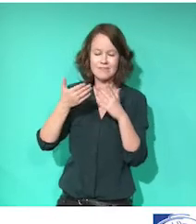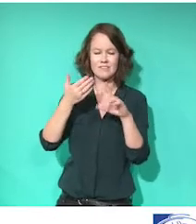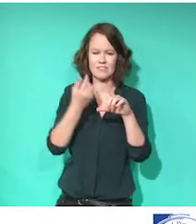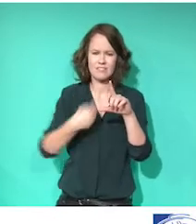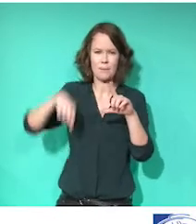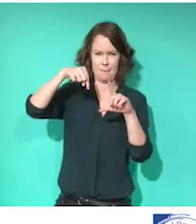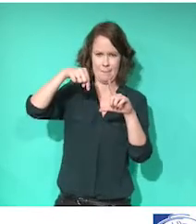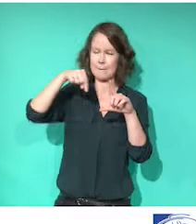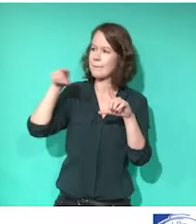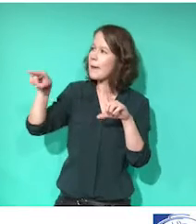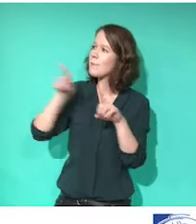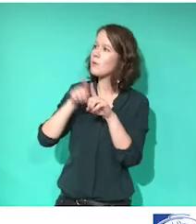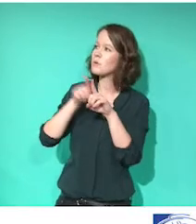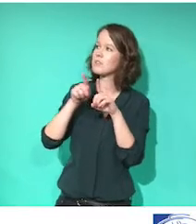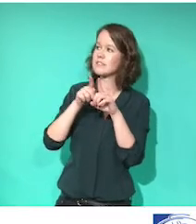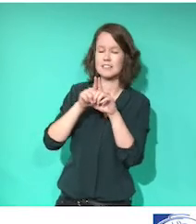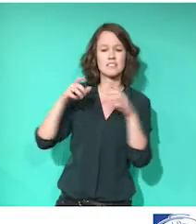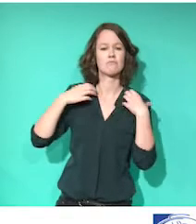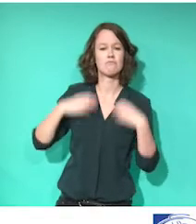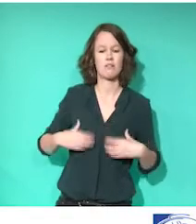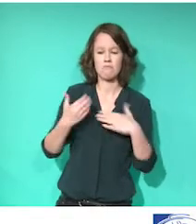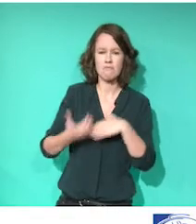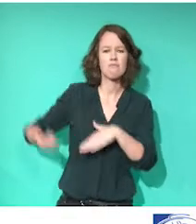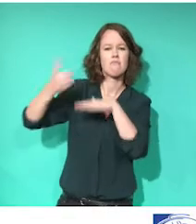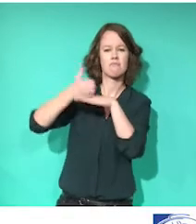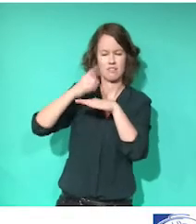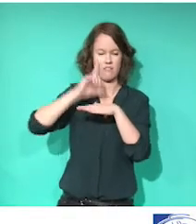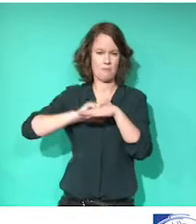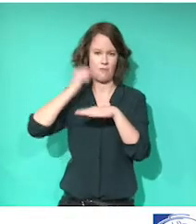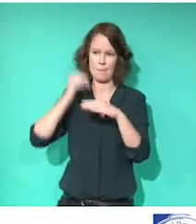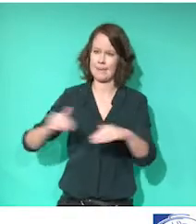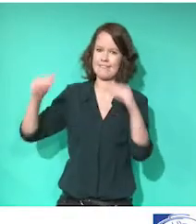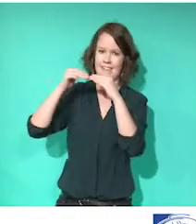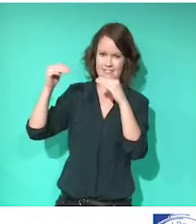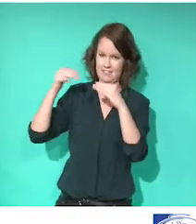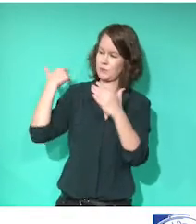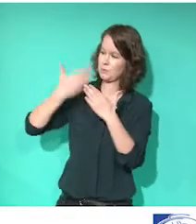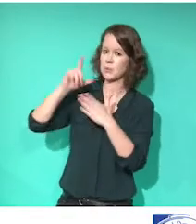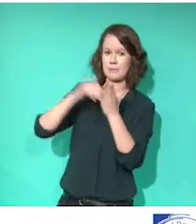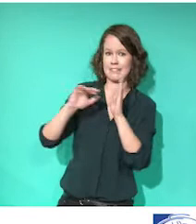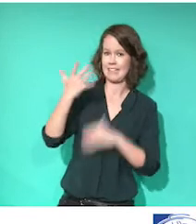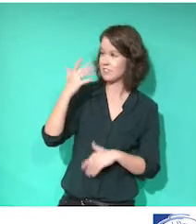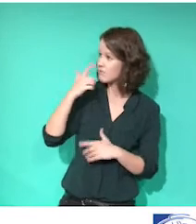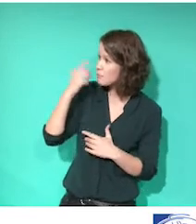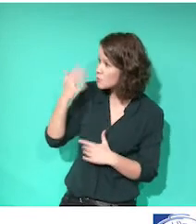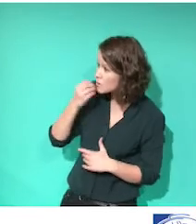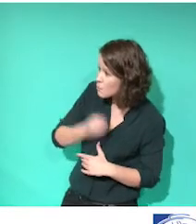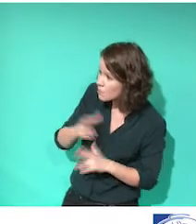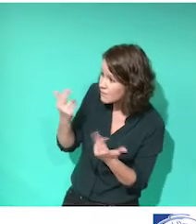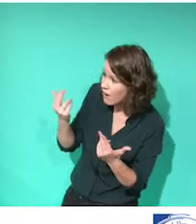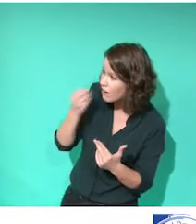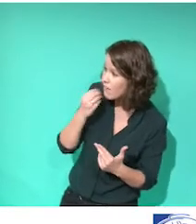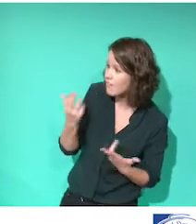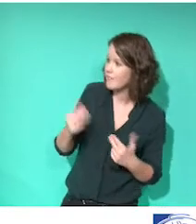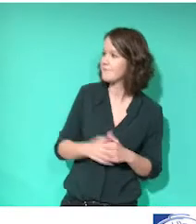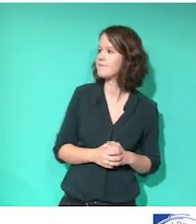du Haut Comité à l'égalité femmes-hommes depuis 2015. Voilà, prends place, Maudit. Est-ce que tu as besoin d'un coup de main pour t'asseoir? Non, tout va